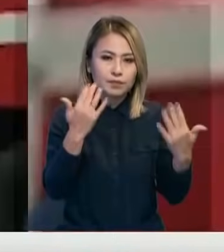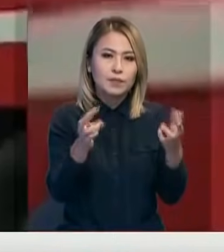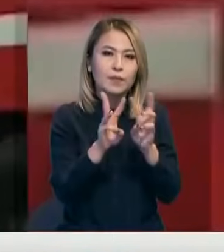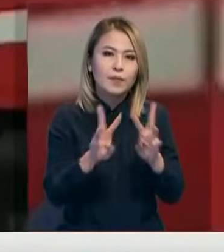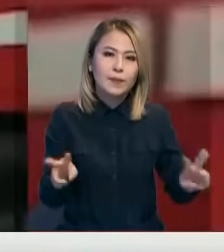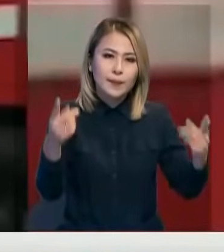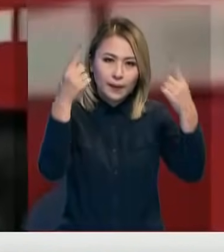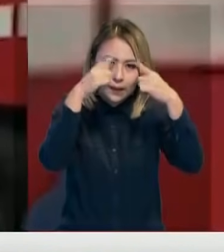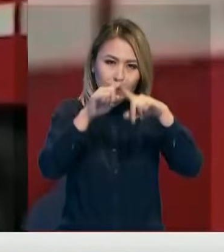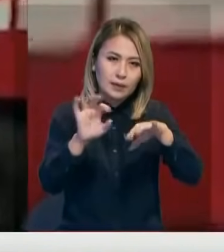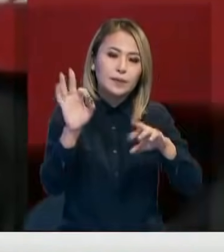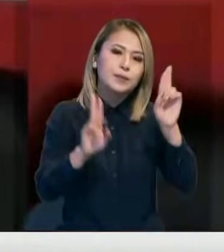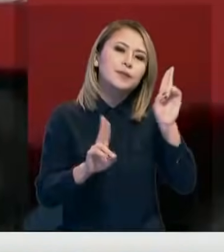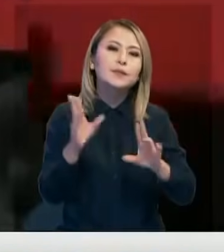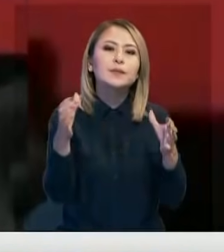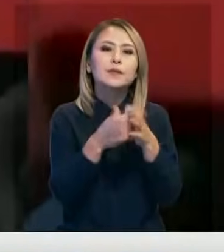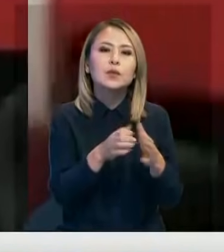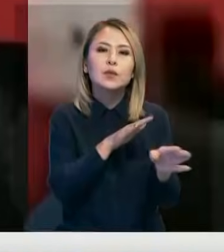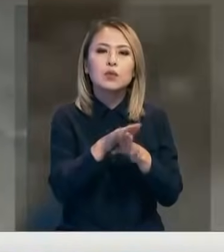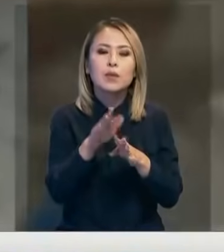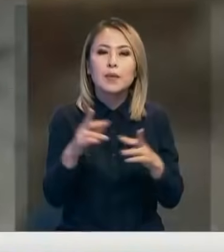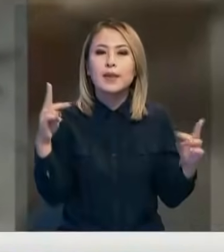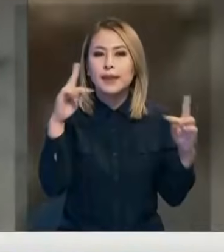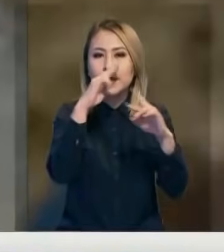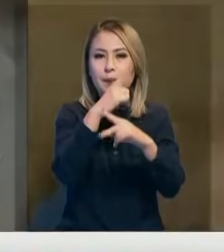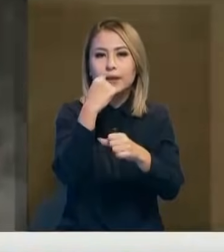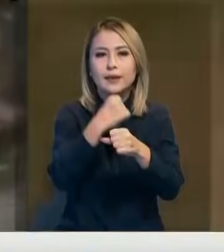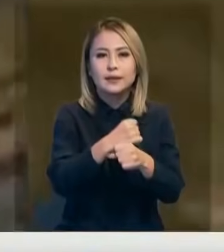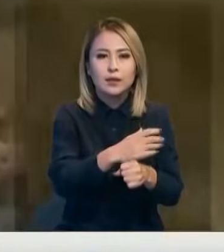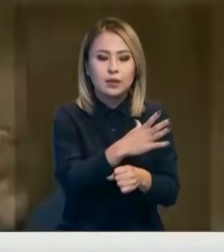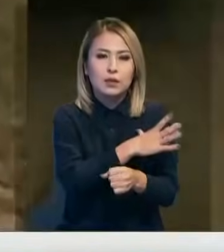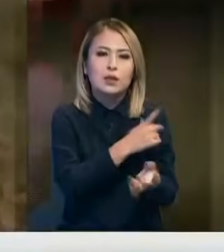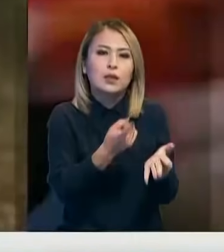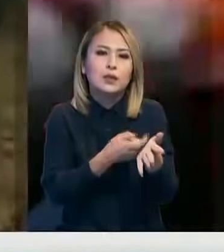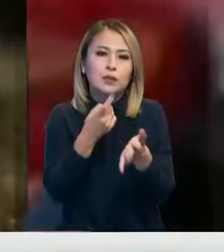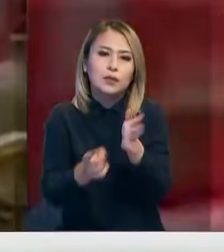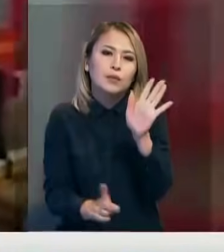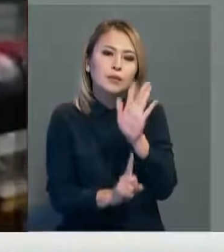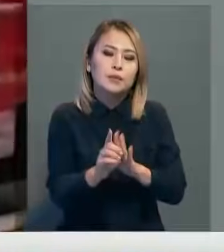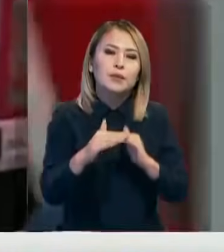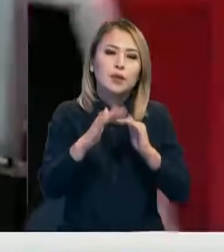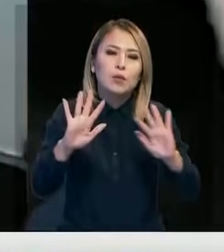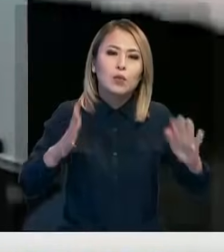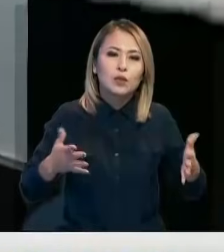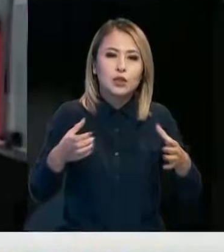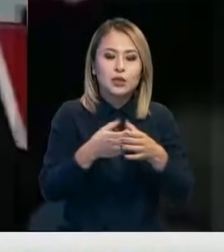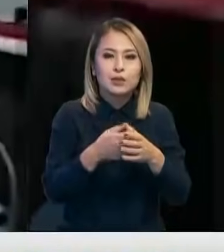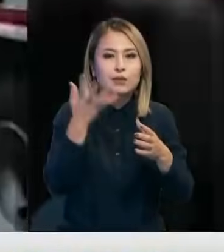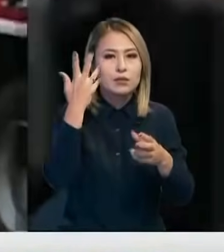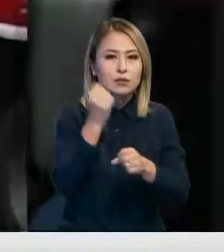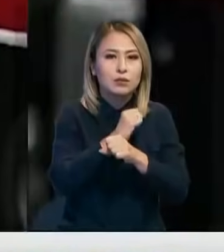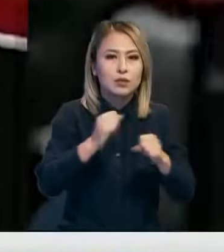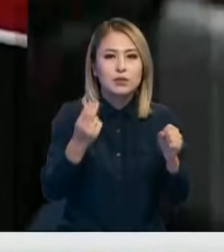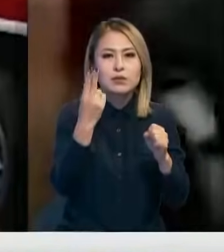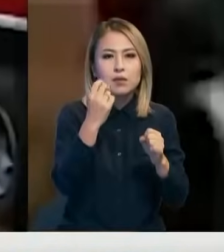жағдайлар министрлігі технологиялық процестің дұрыс орындалмауынан жарылыс болғанын айтады. Тергеу ісі басталды. Белгілі болғандай, жарылыс